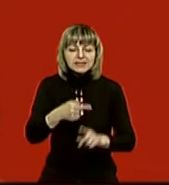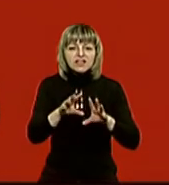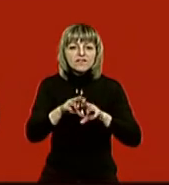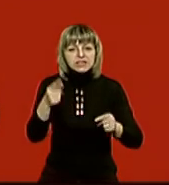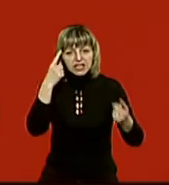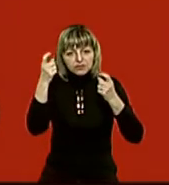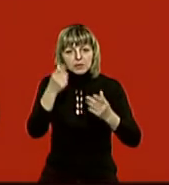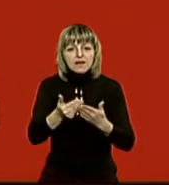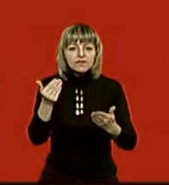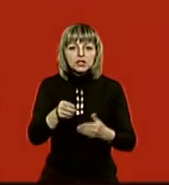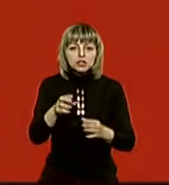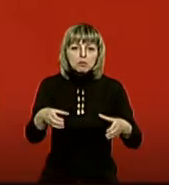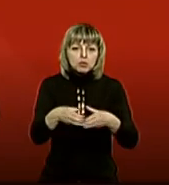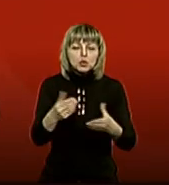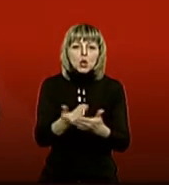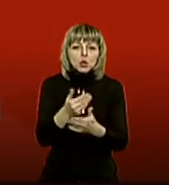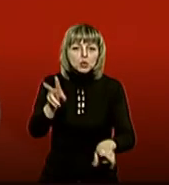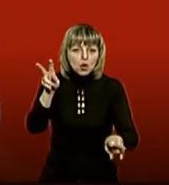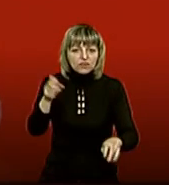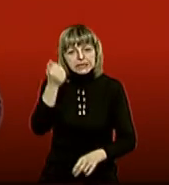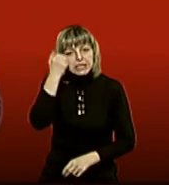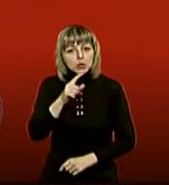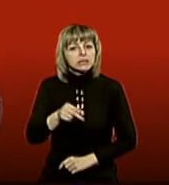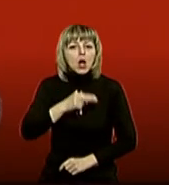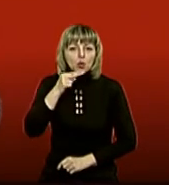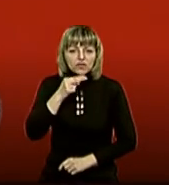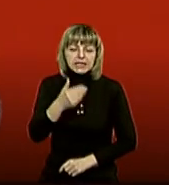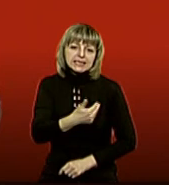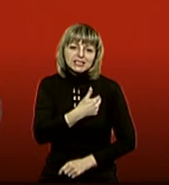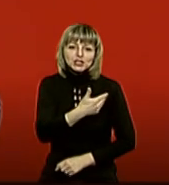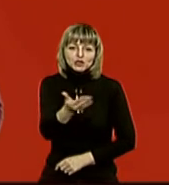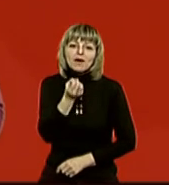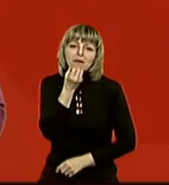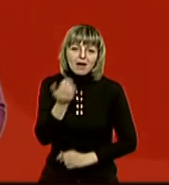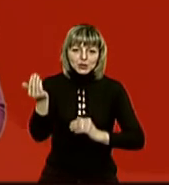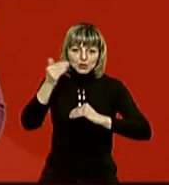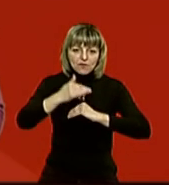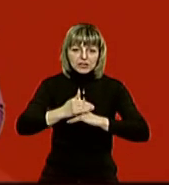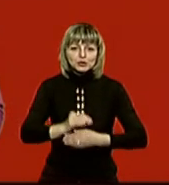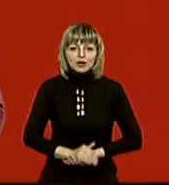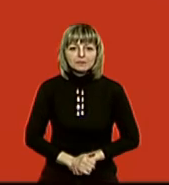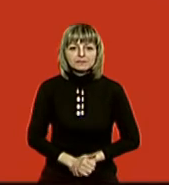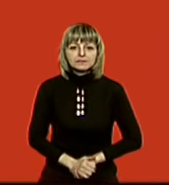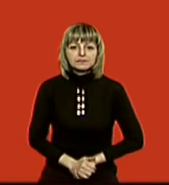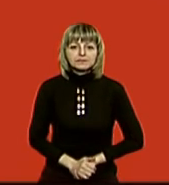вся інформація від Бюро новин. Я дякую вам за увагу і зичу гарного вечора. На все добре.